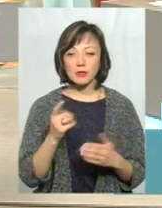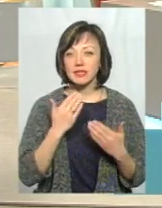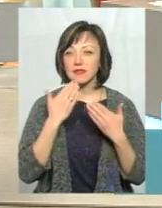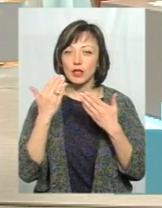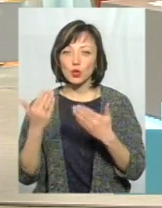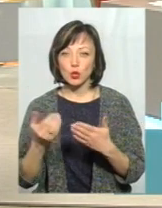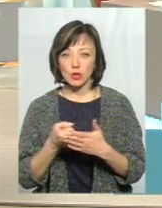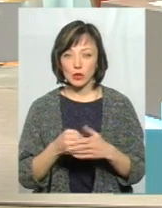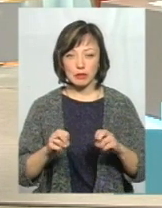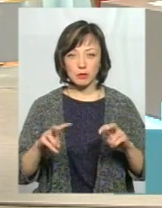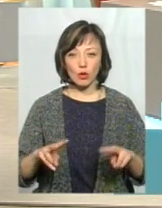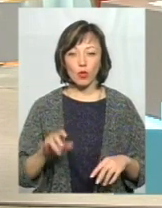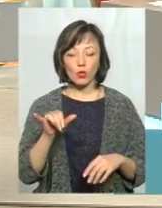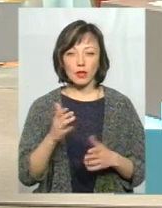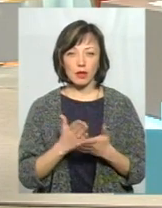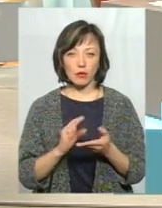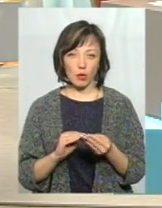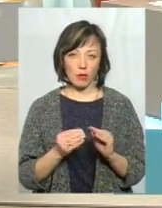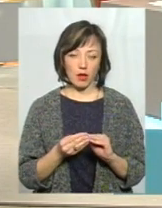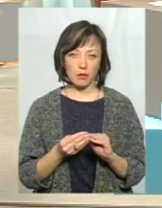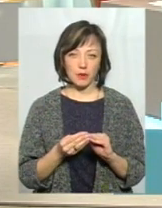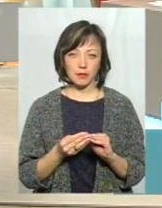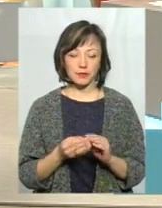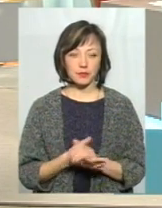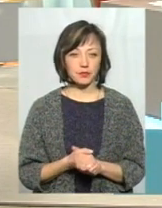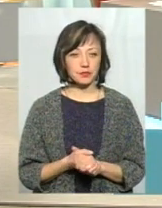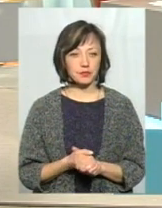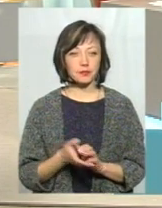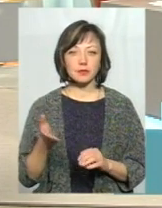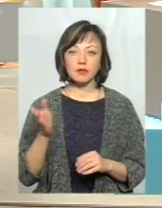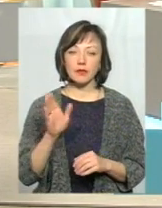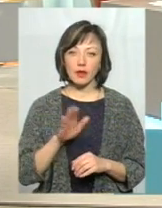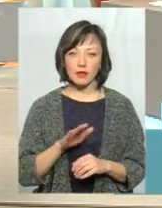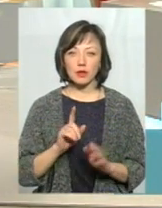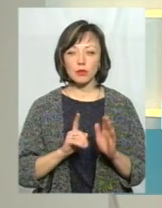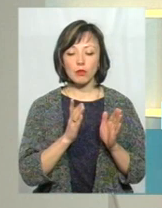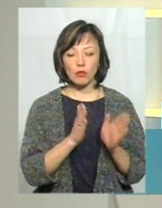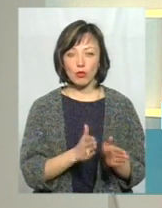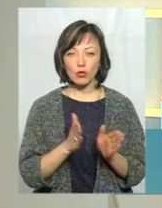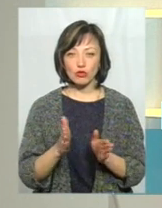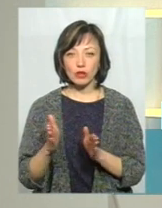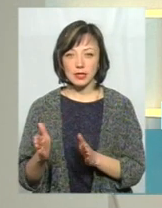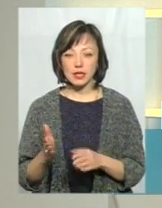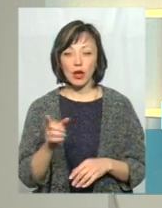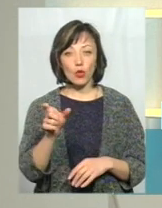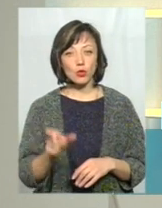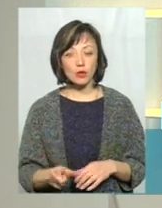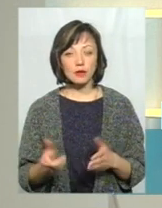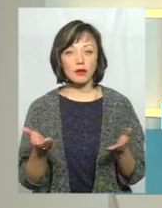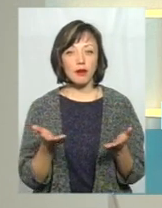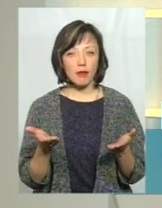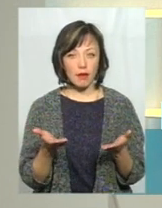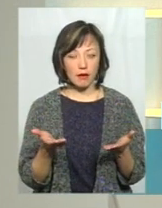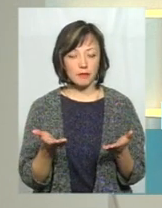до спеціаліста, коли в них є якісь проблеми. Давайте тоді по черзі. От ця людина, яка